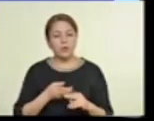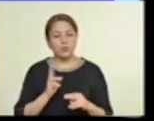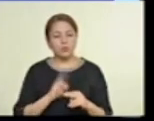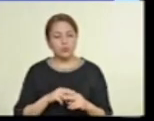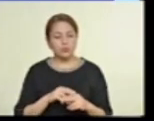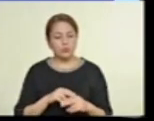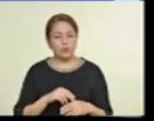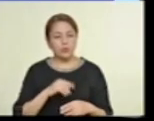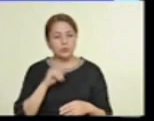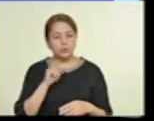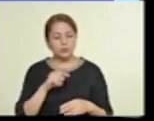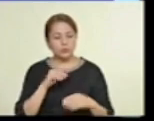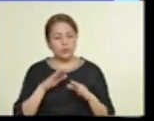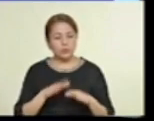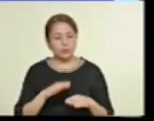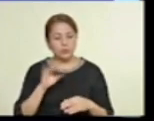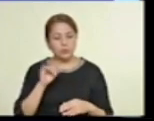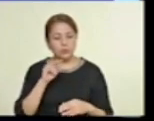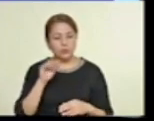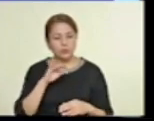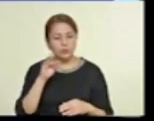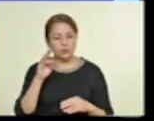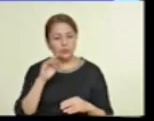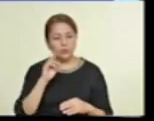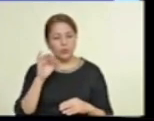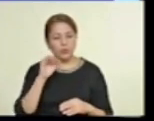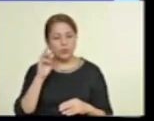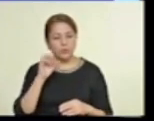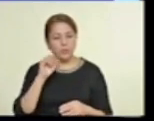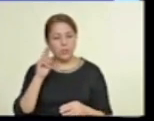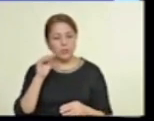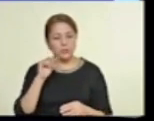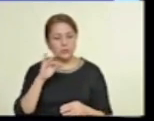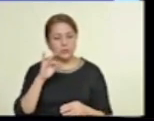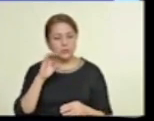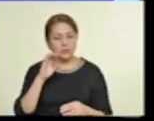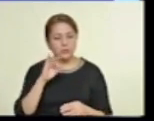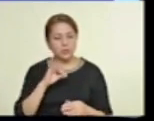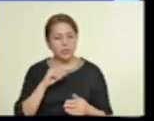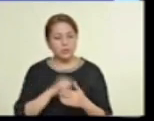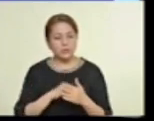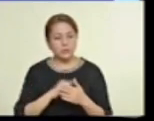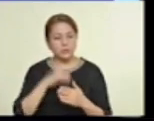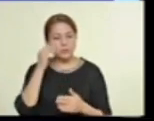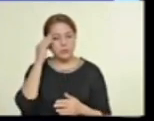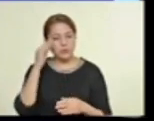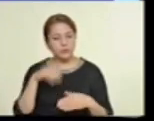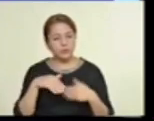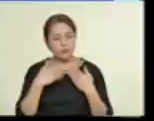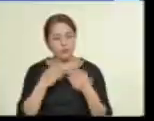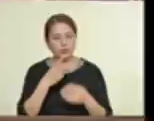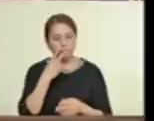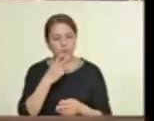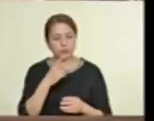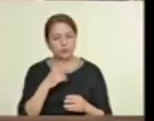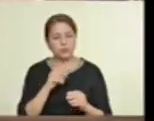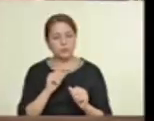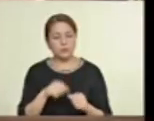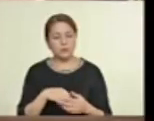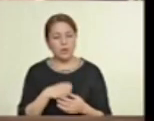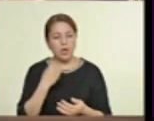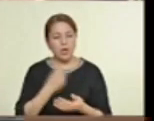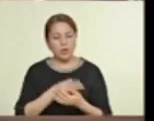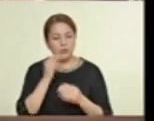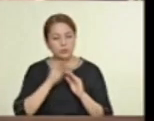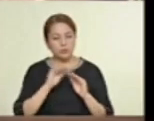Demak, ushbu o'rinda kelayotgan uchun ko'makchisi sabab ma'nosini ifodalab kelayotganligini ko'rishingiz mumkin. Aziz